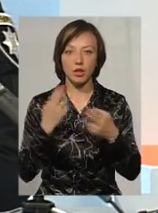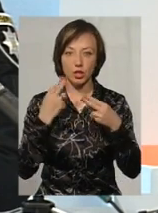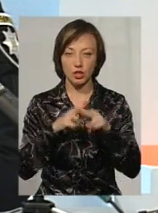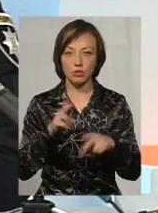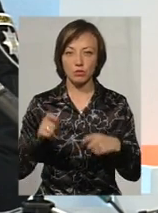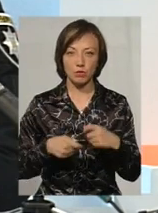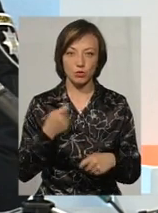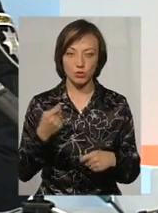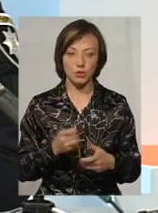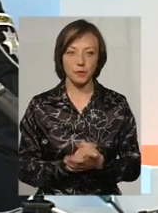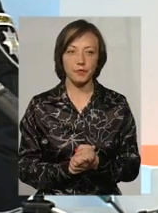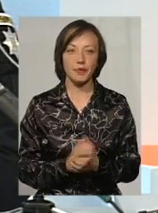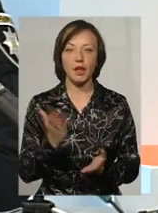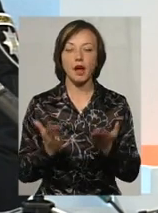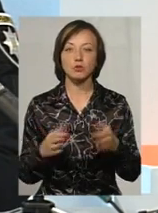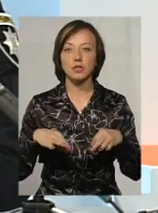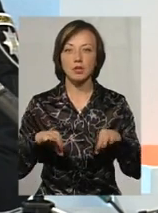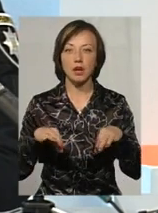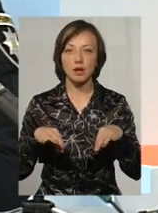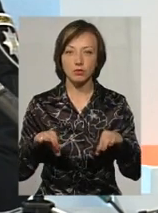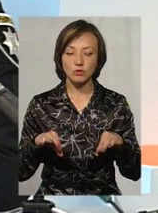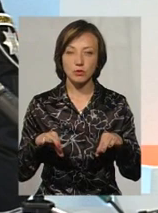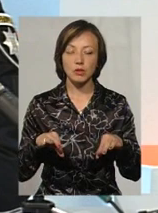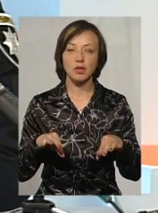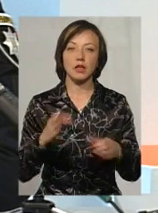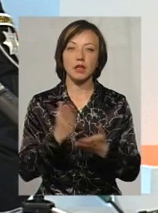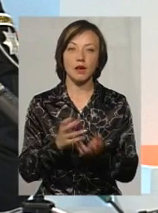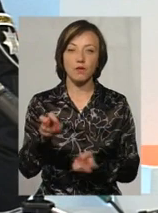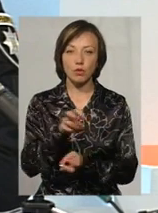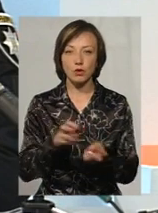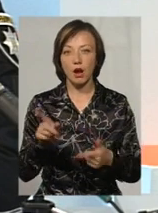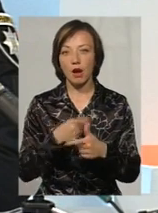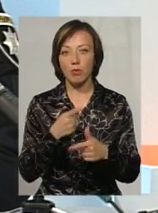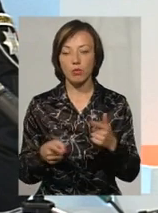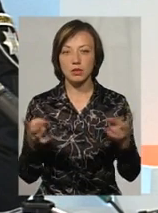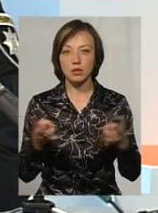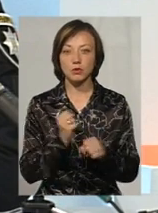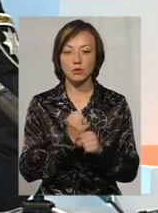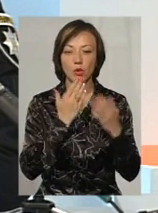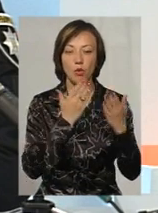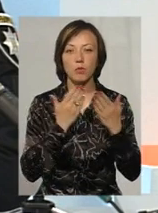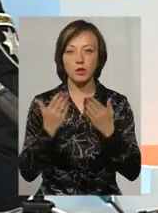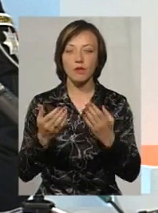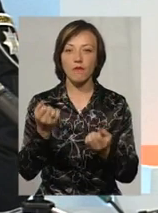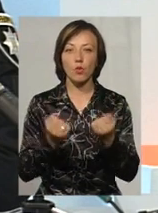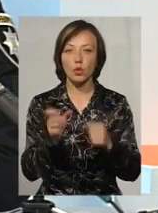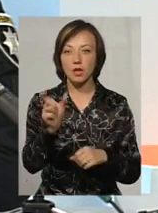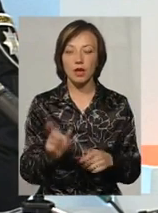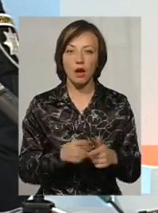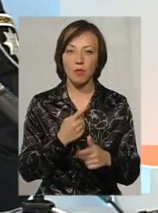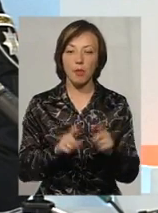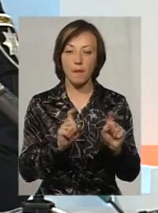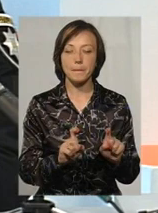несправності. Якщо транспортний засіб перебуває в розшуку, якщо необхідно здійснити опитування водія або його